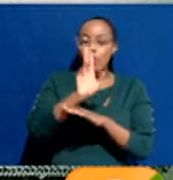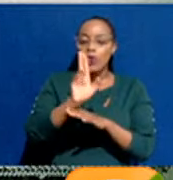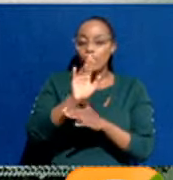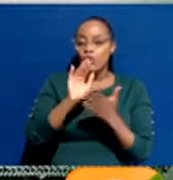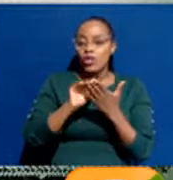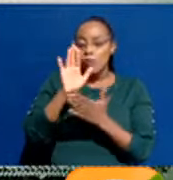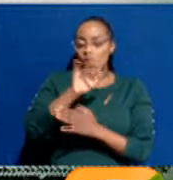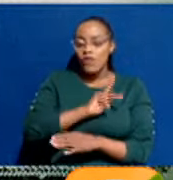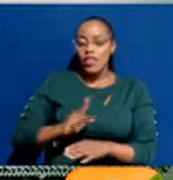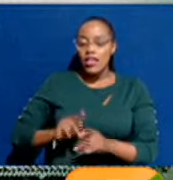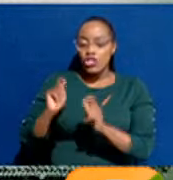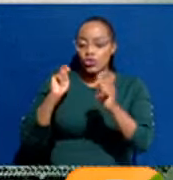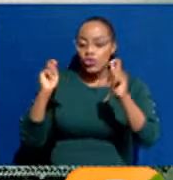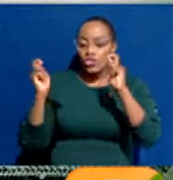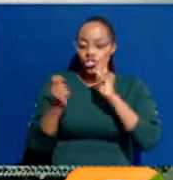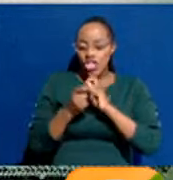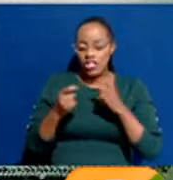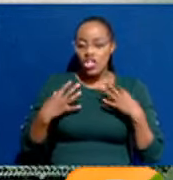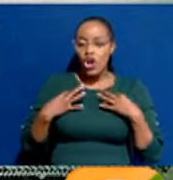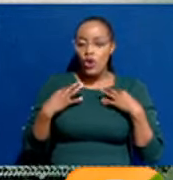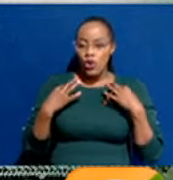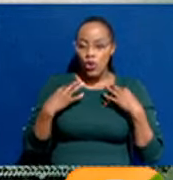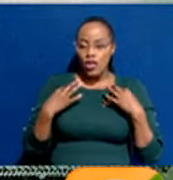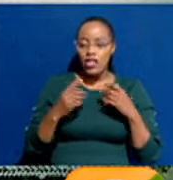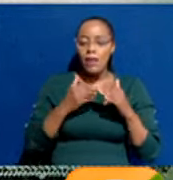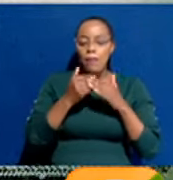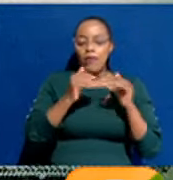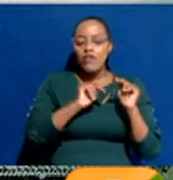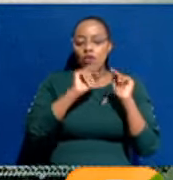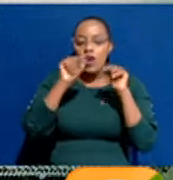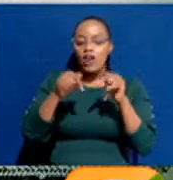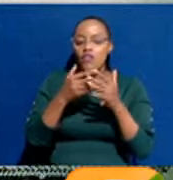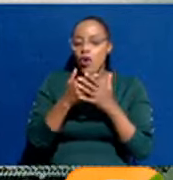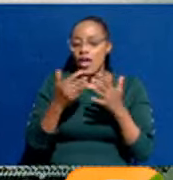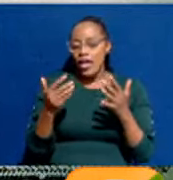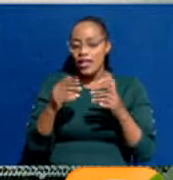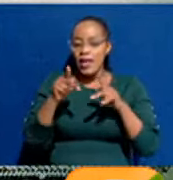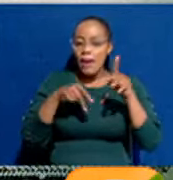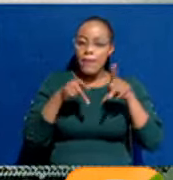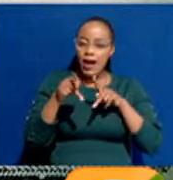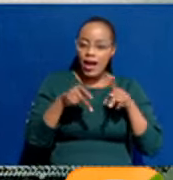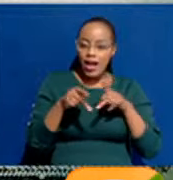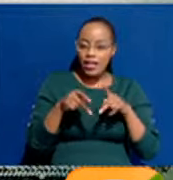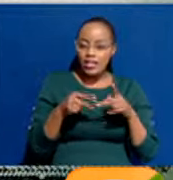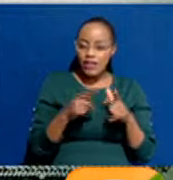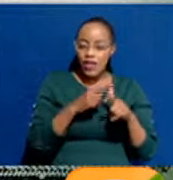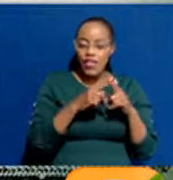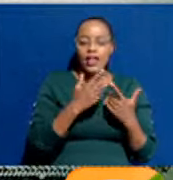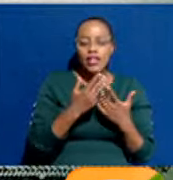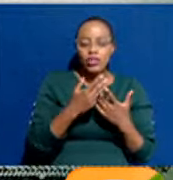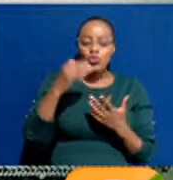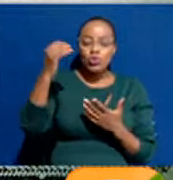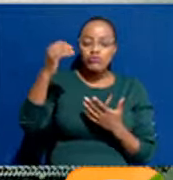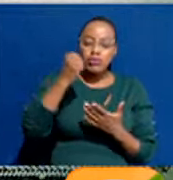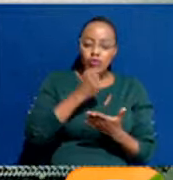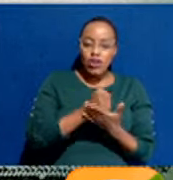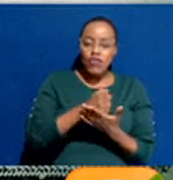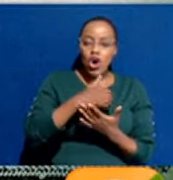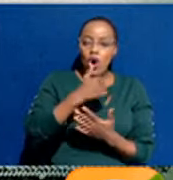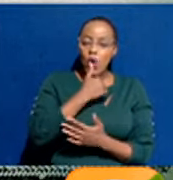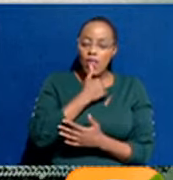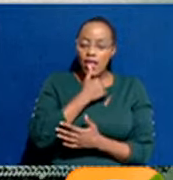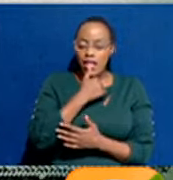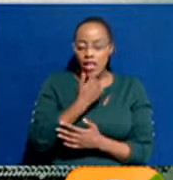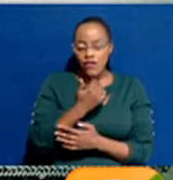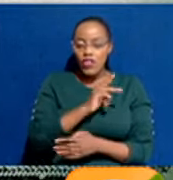kwa mfalme kubadilisha mavazi kabla ya kuhudhuria karamu kama vile kutawazwa kwa malkia. Ila katika utawala